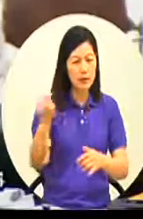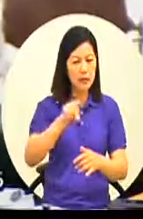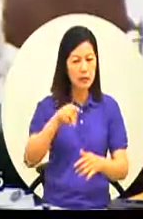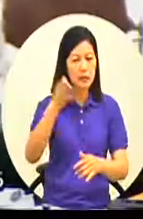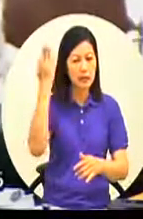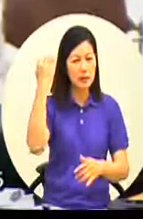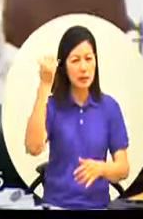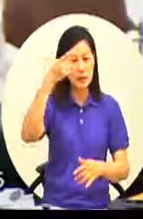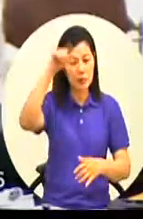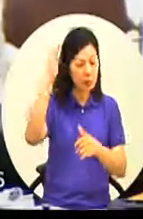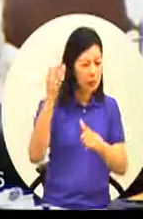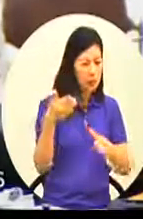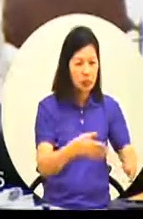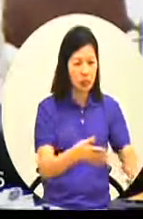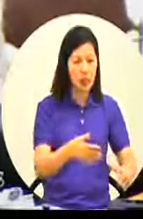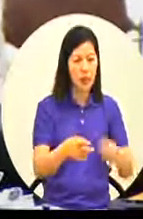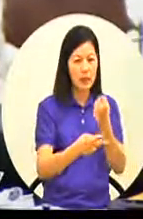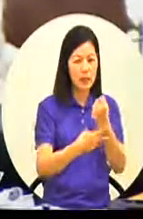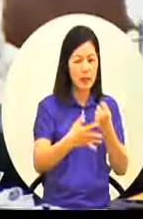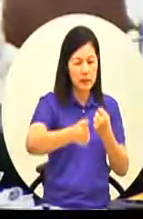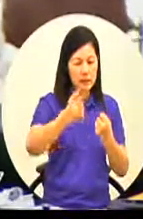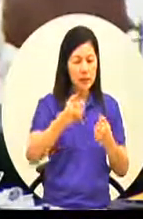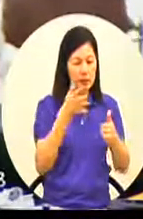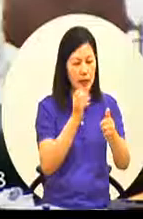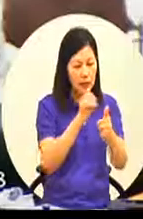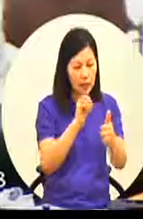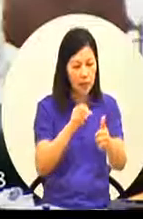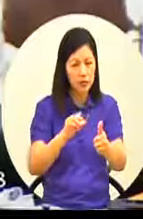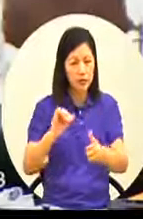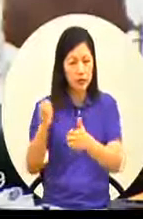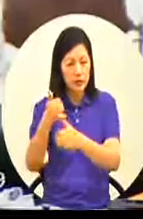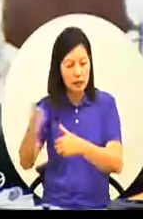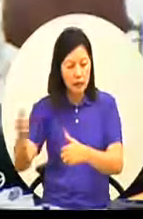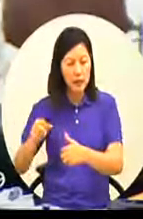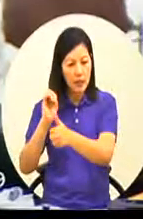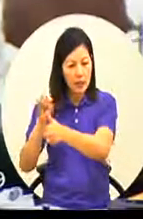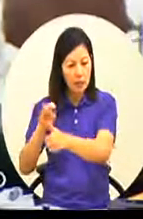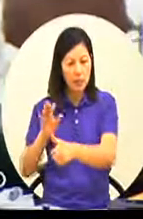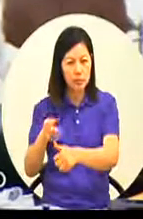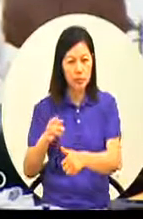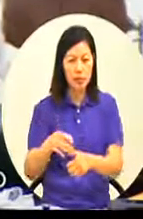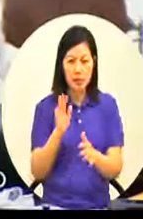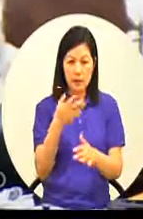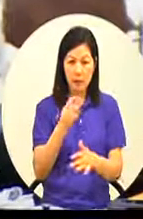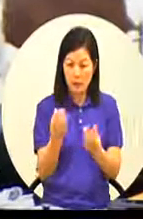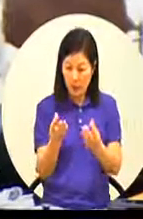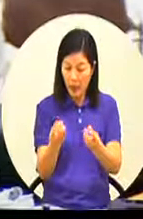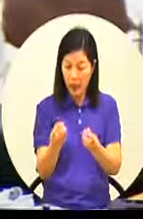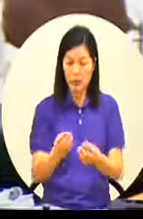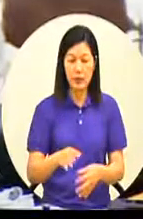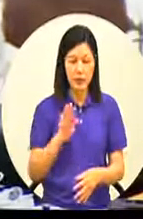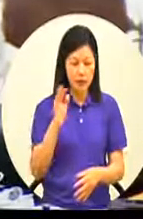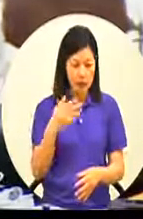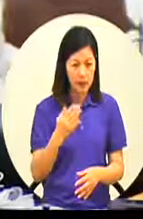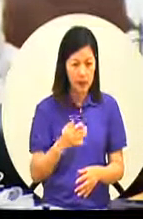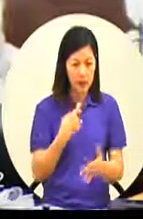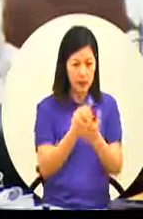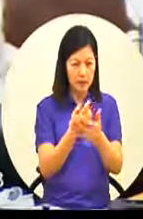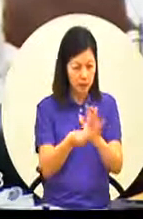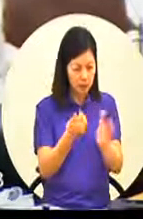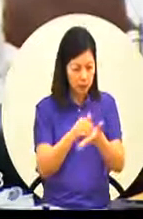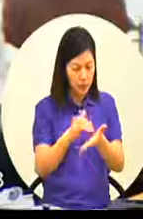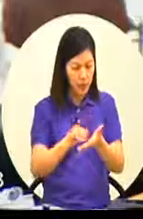的这样子，透过里长来反映，透过议员来反映，他反而是透过这样参与式预算的一个方式，希望能够在